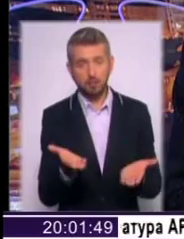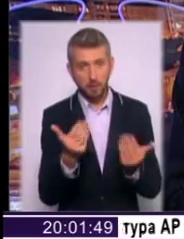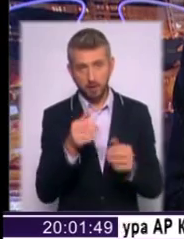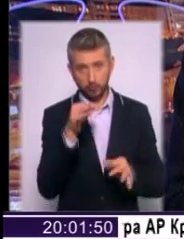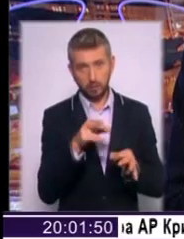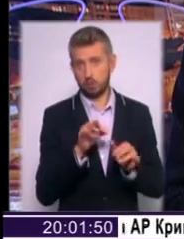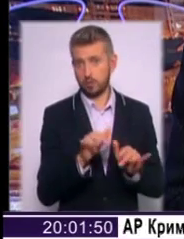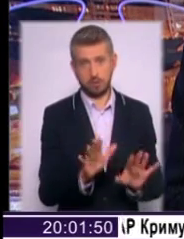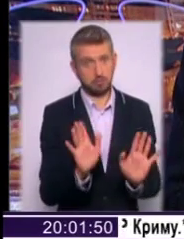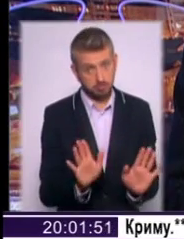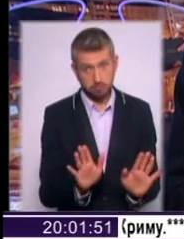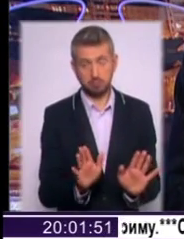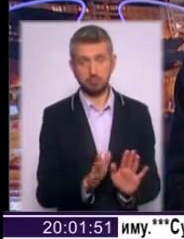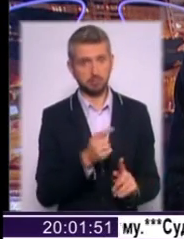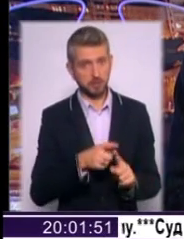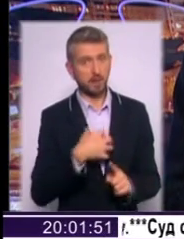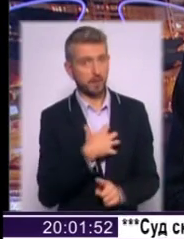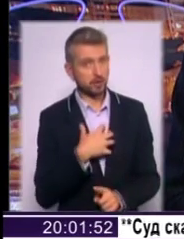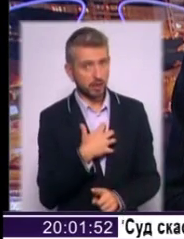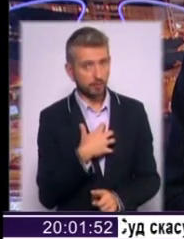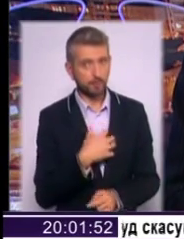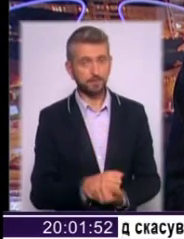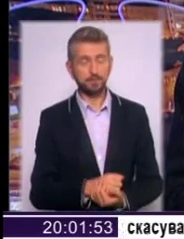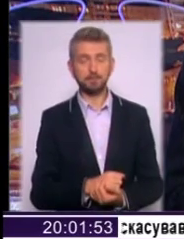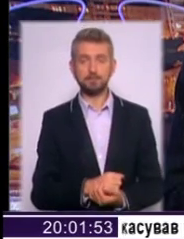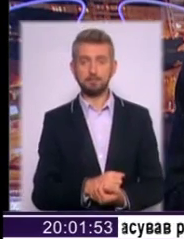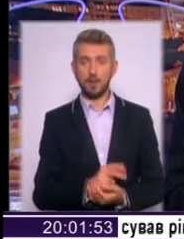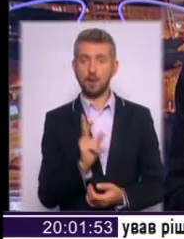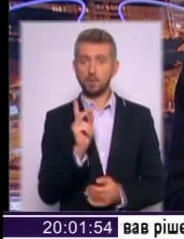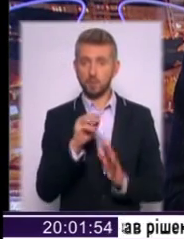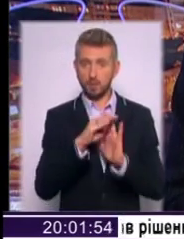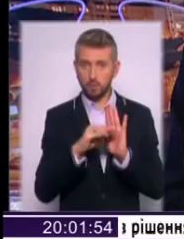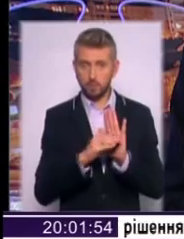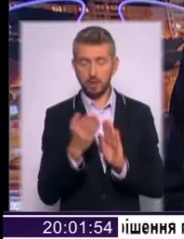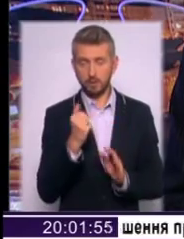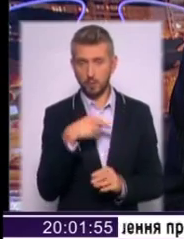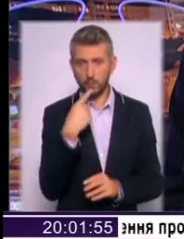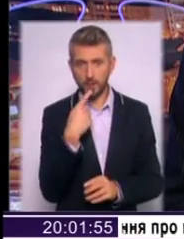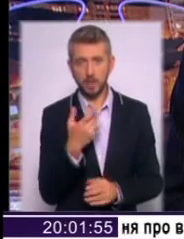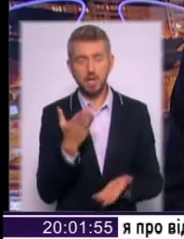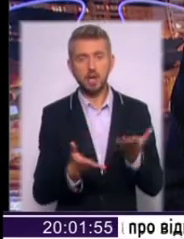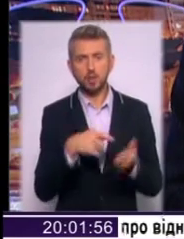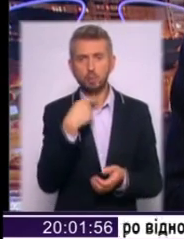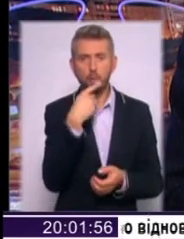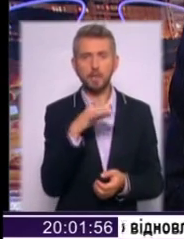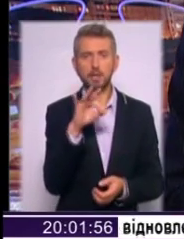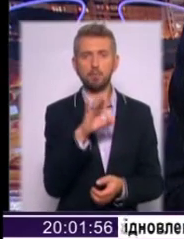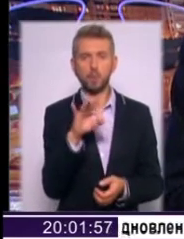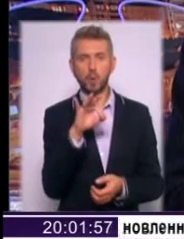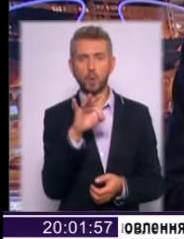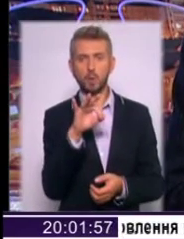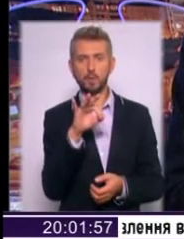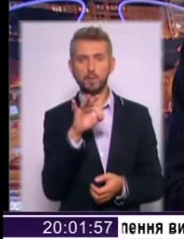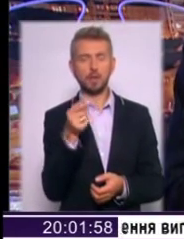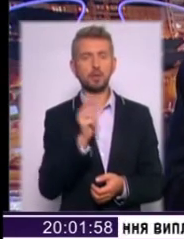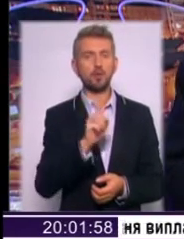судити по ділам. Це важливо. Другий пункт, давайте от про що говорити. Якщо мова йде про